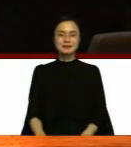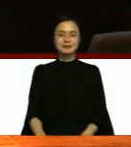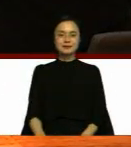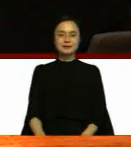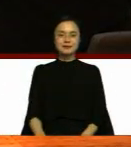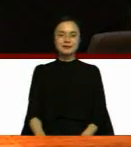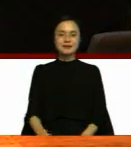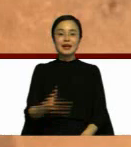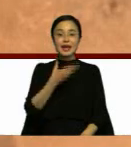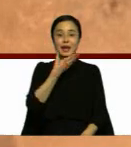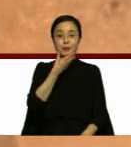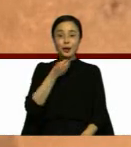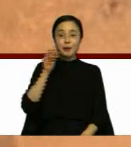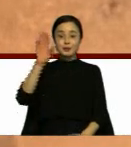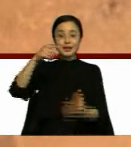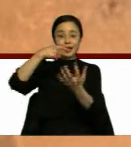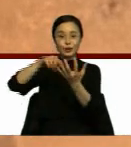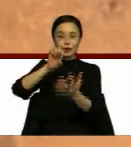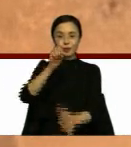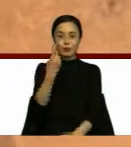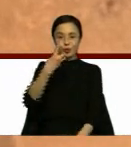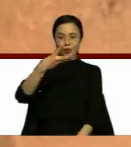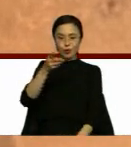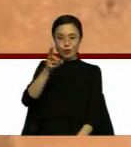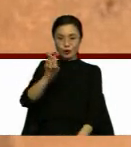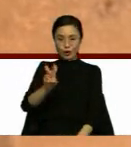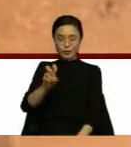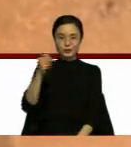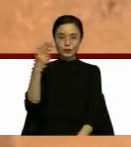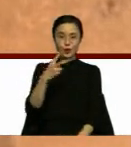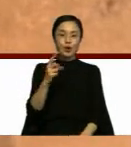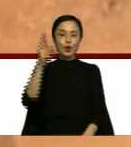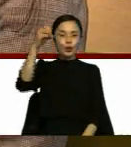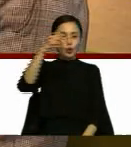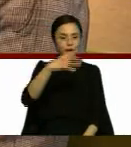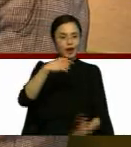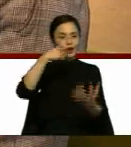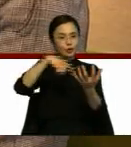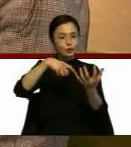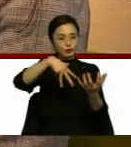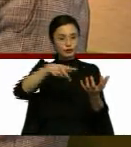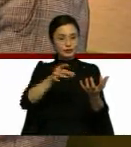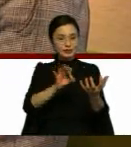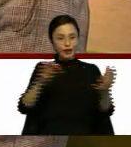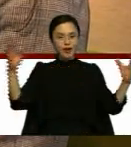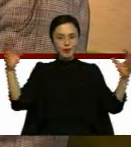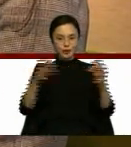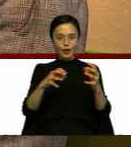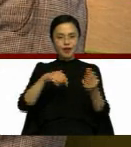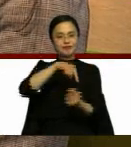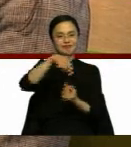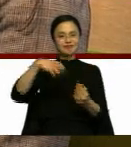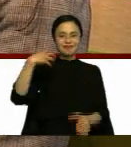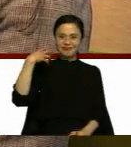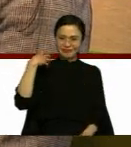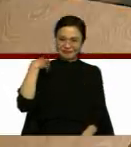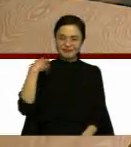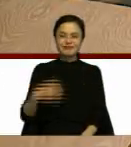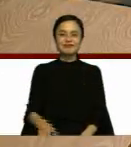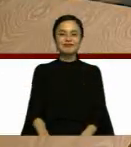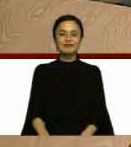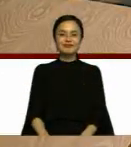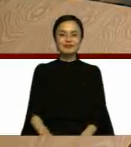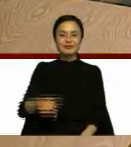행복한 미래교육 포럼과 고양교육지원청이 공동 주관하는 고양시 학부모 합창단은 바나나 합창단